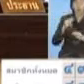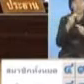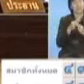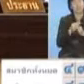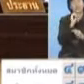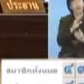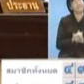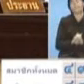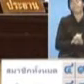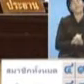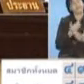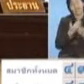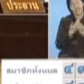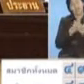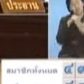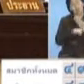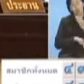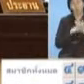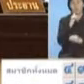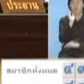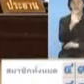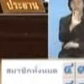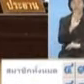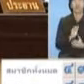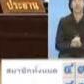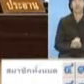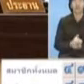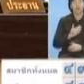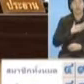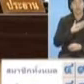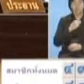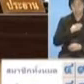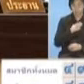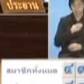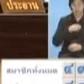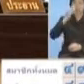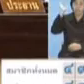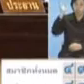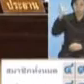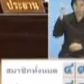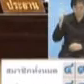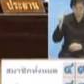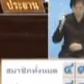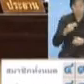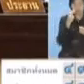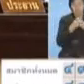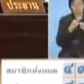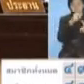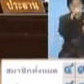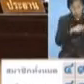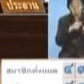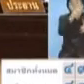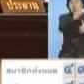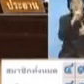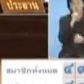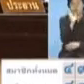ว่าอย่างเงี้ยคือทุจริตเนี่ยไม่ได้นะครับผมจึงให้ท่านอภิปรายแต่ไม่ให้ท่านเนี่ยเอ่ยชื่อบุคคลภายนอก